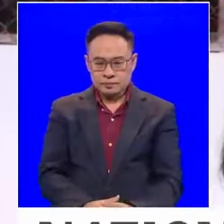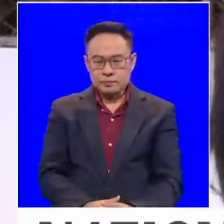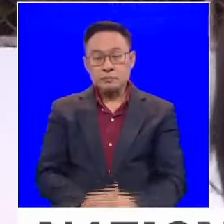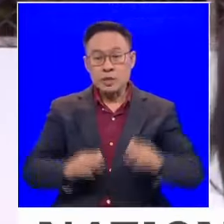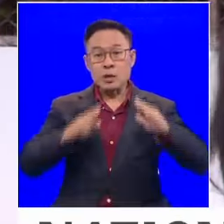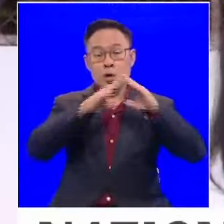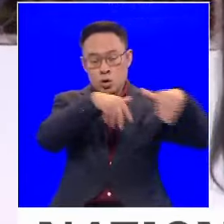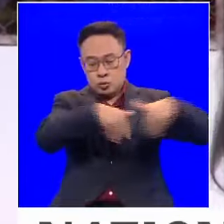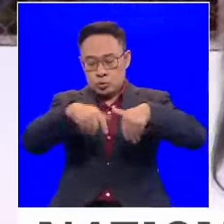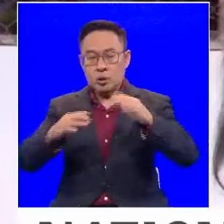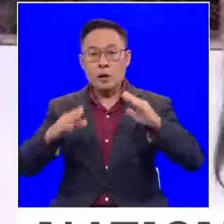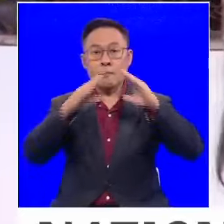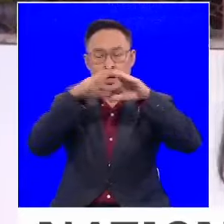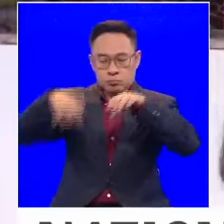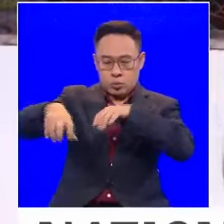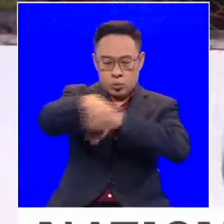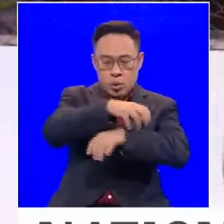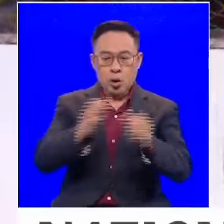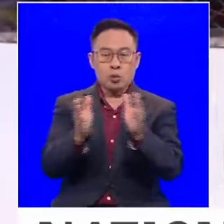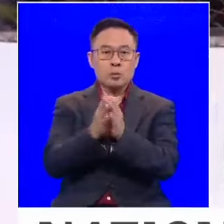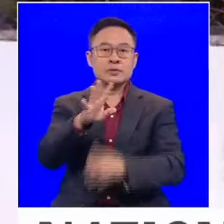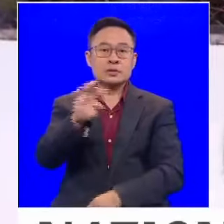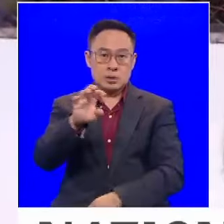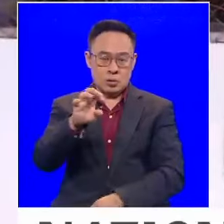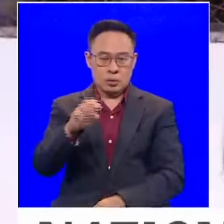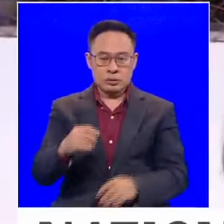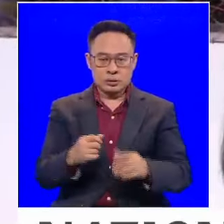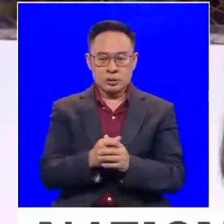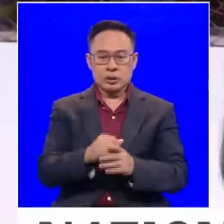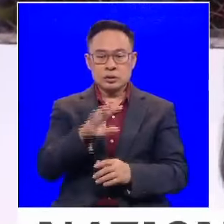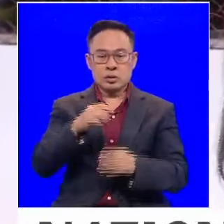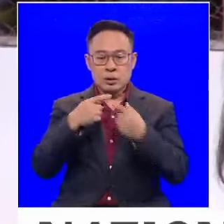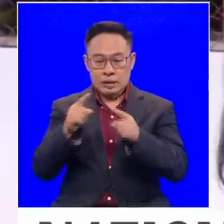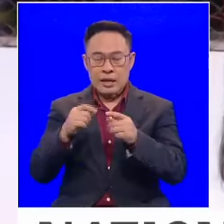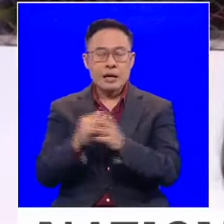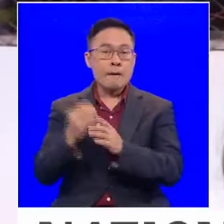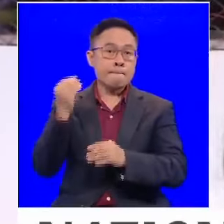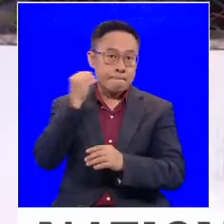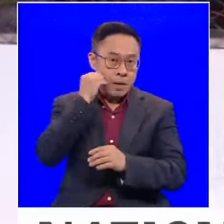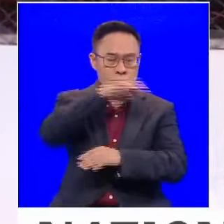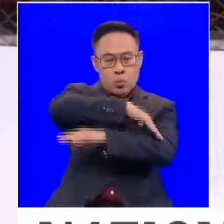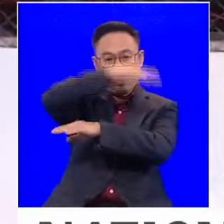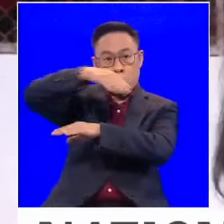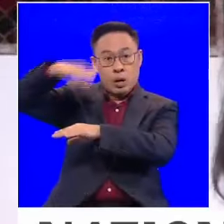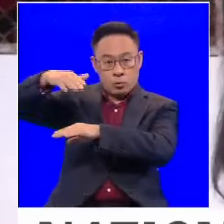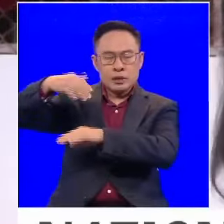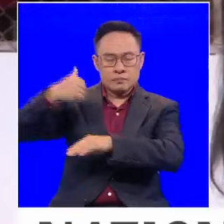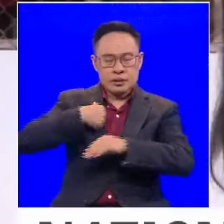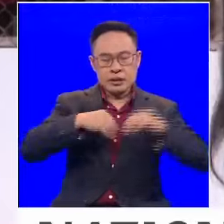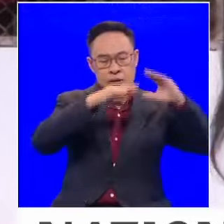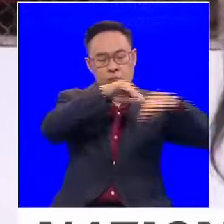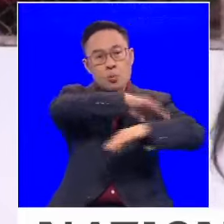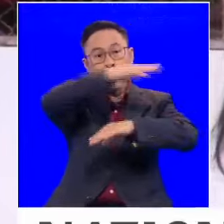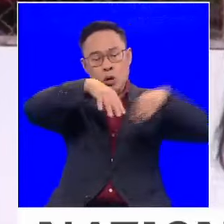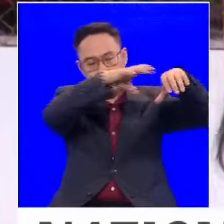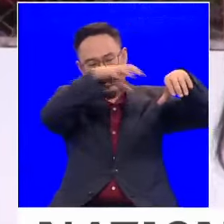าเรือนแต่บนบ้านกะเหรี่ยงบนดอยนี่ดินสไลด์ปิดถนนประมาณ70หลังคาเรือนคือเข้าออกไม่ได้เลยตอนนี้ ความช่วยเหลือที่เรา